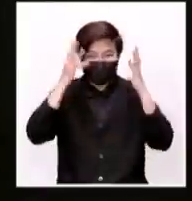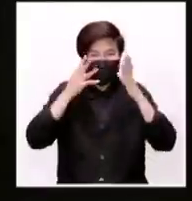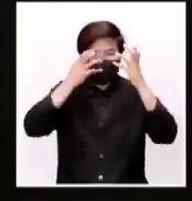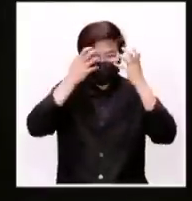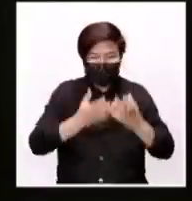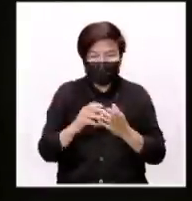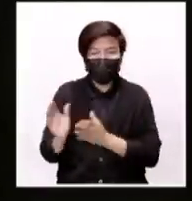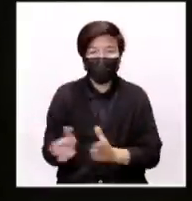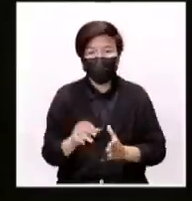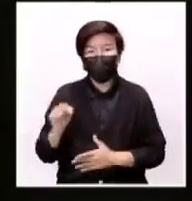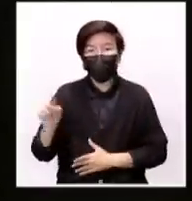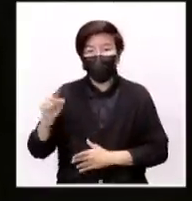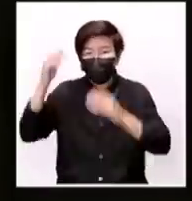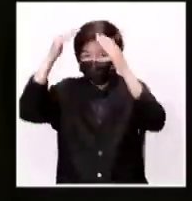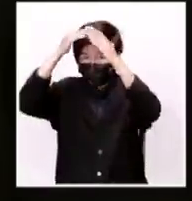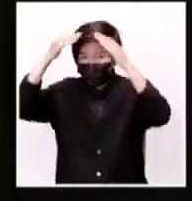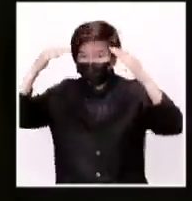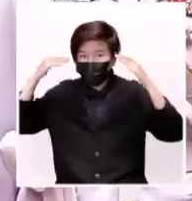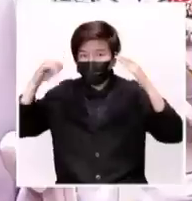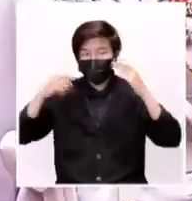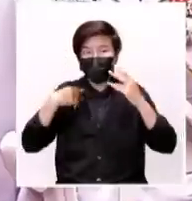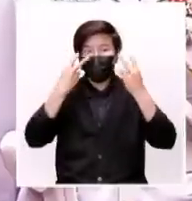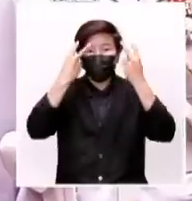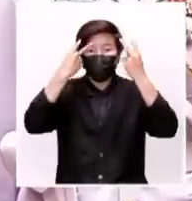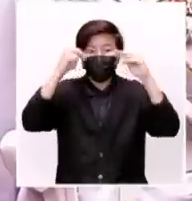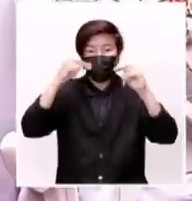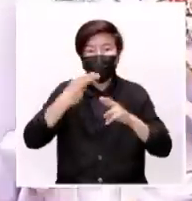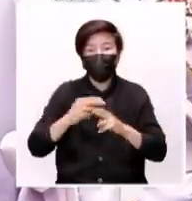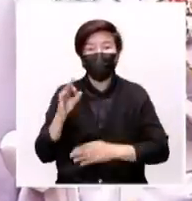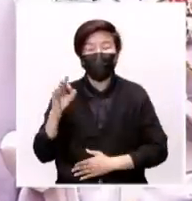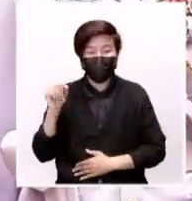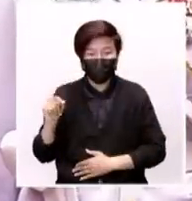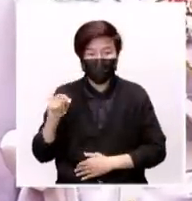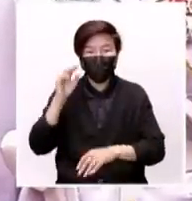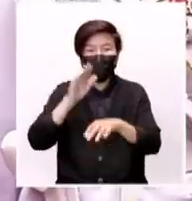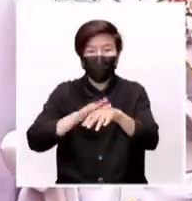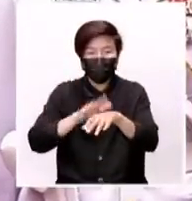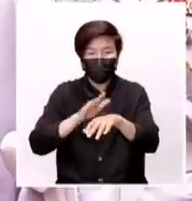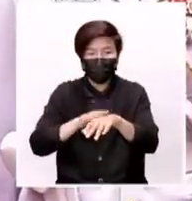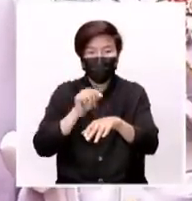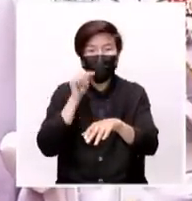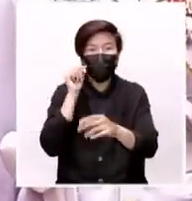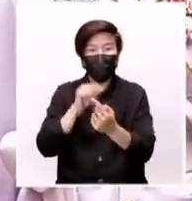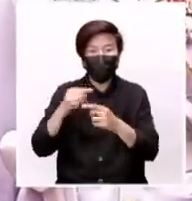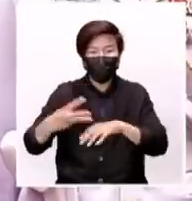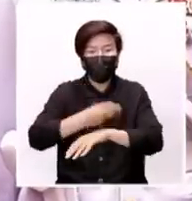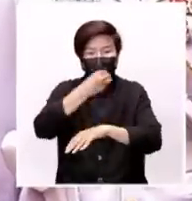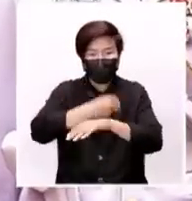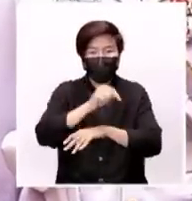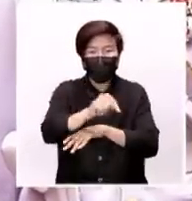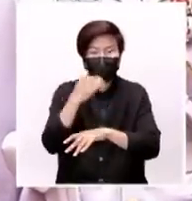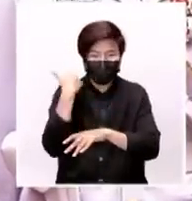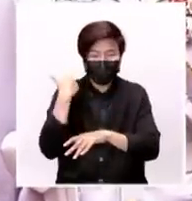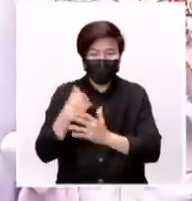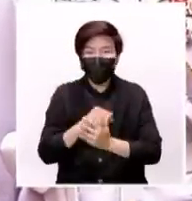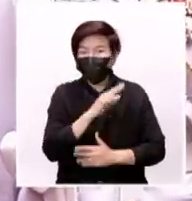จากมาเลเซียไปต่ออีกที่นะคะที่เวียดนามค่ะนายกรัฐมนตรีฟามมินจินค่ะเตือนถึงภัยคุกคามเสถียรภาพทางการเมืองของประเทศถ้าเกิดว่